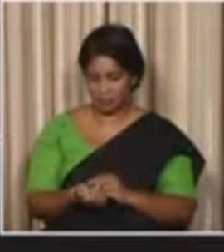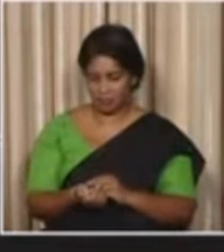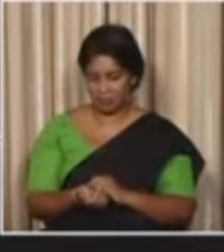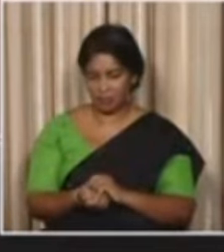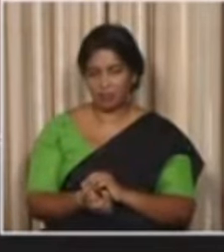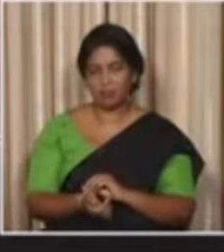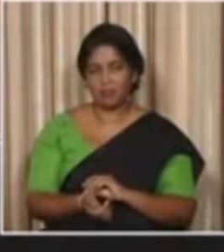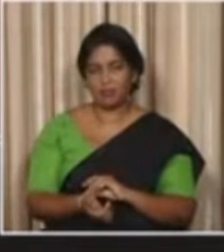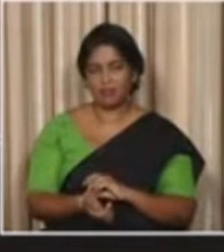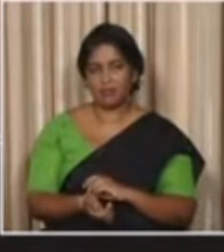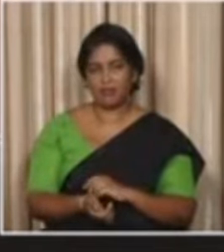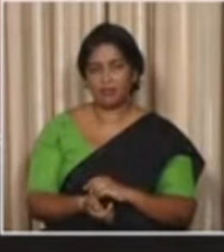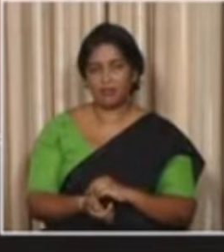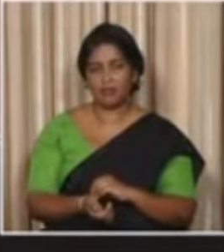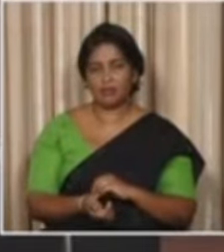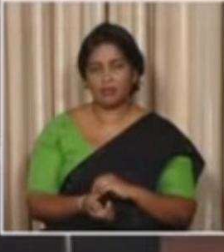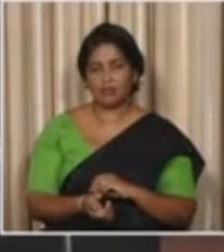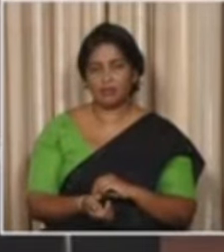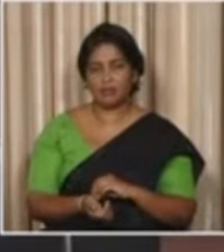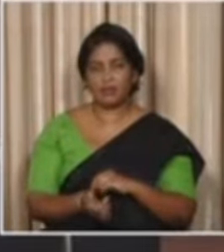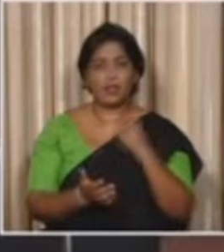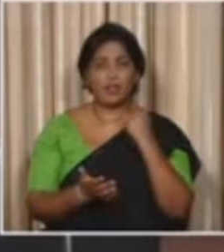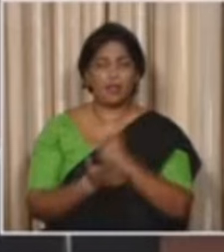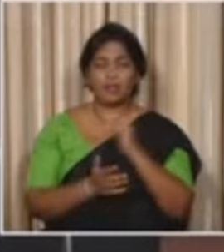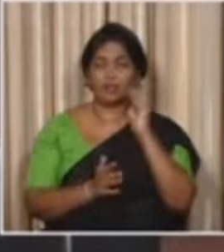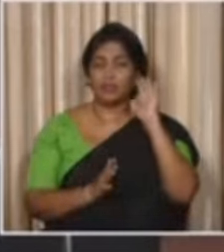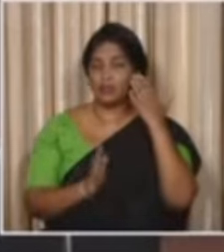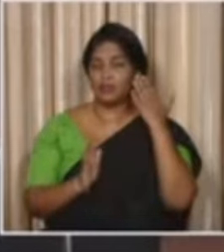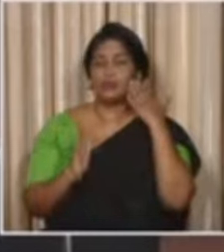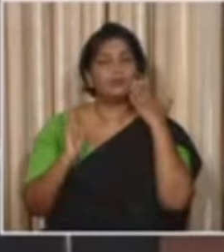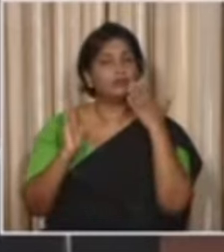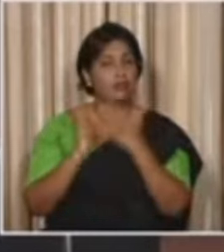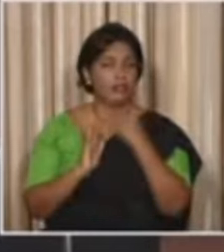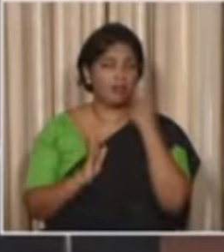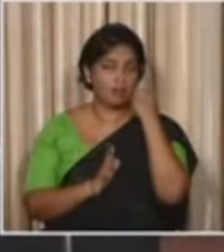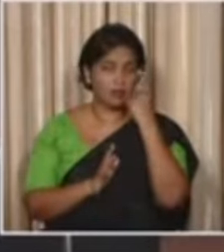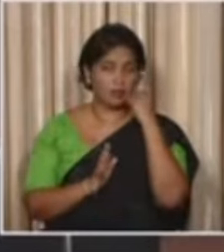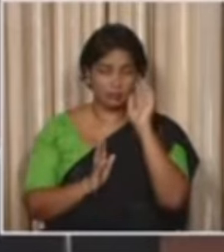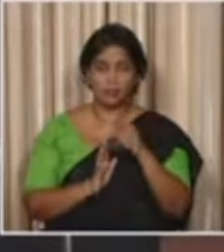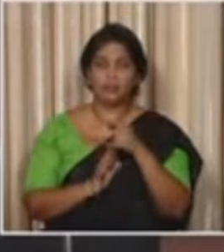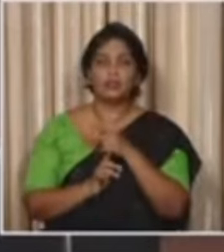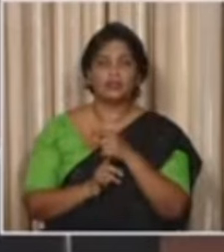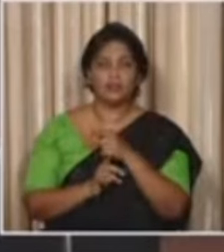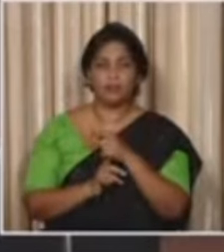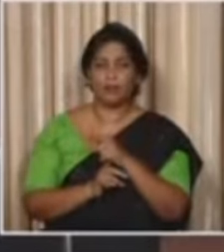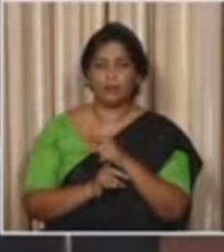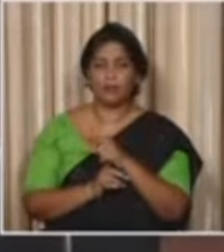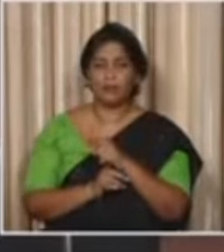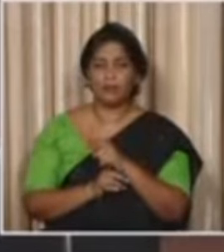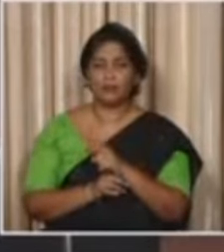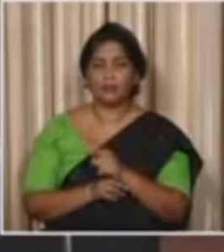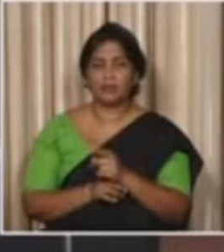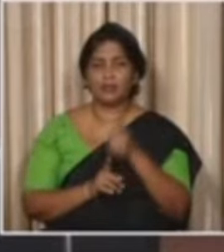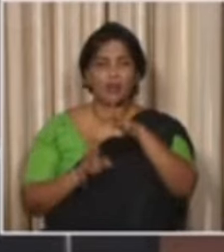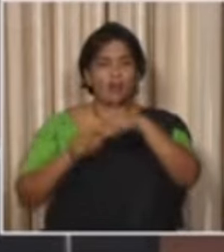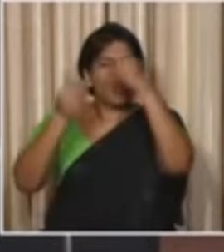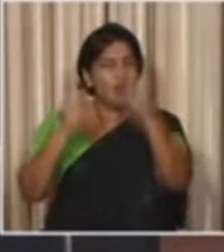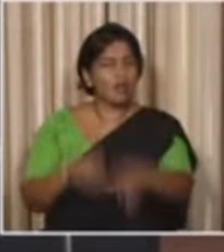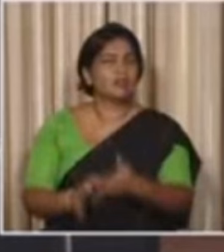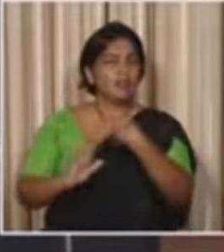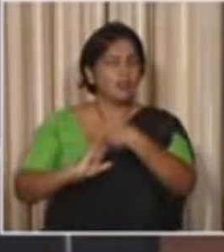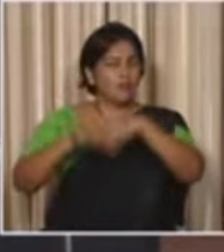කතා කරනවා. මෙතුමා කියනවා මේ මහා බැංකුවට විශේෂ දක්ෂතා තියනයි කියලා. මේගොල්ලෝ බංකොලොත් කරුවේ